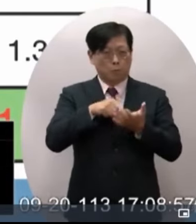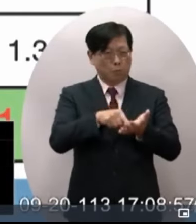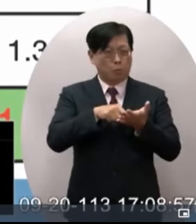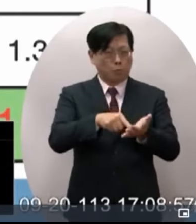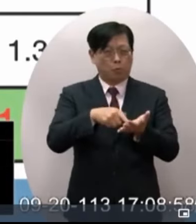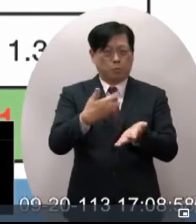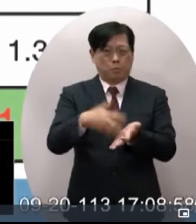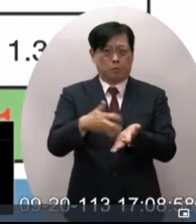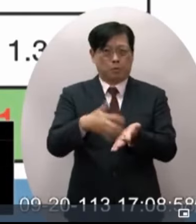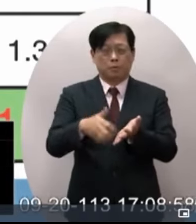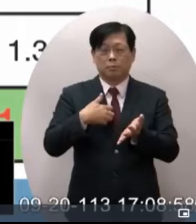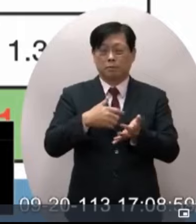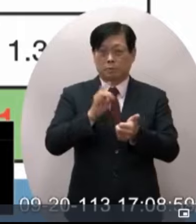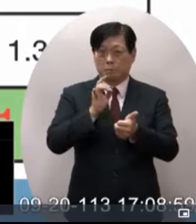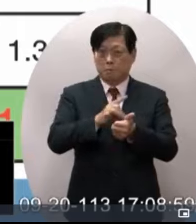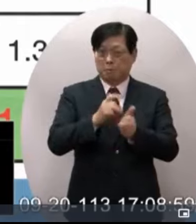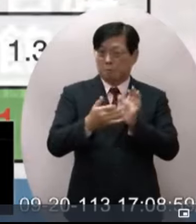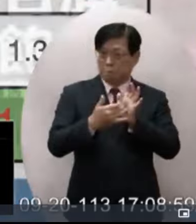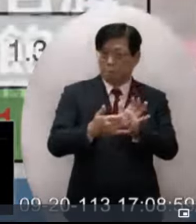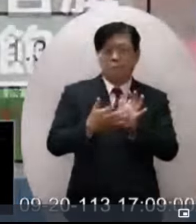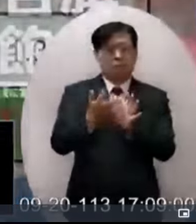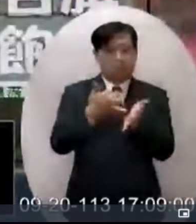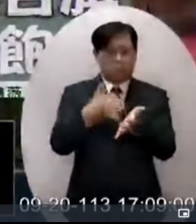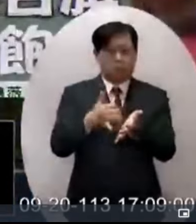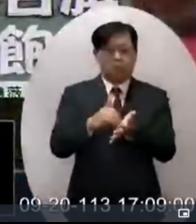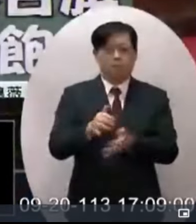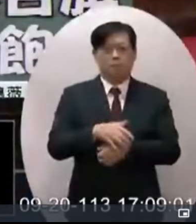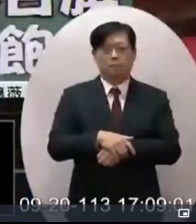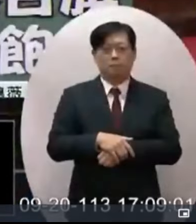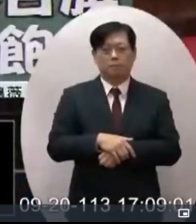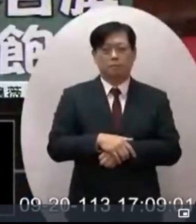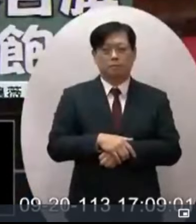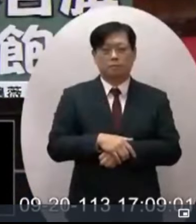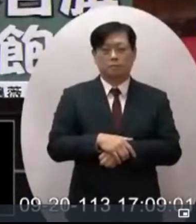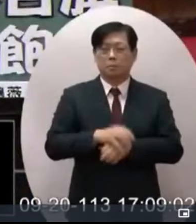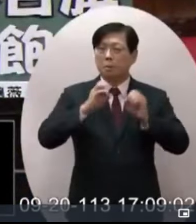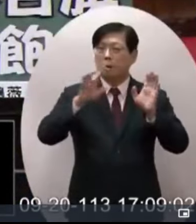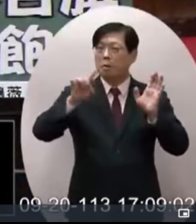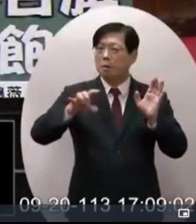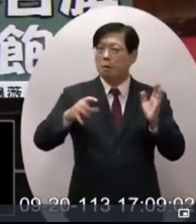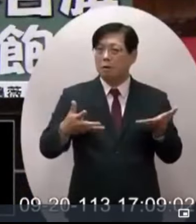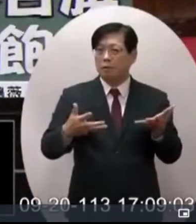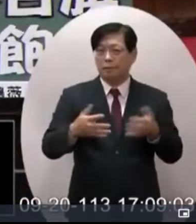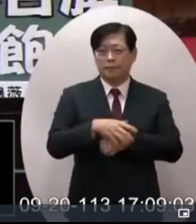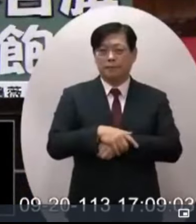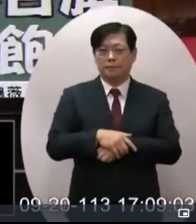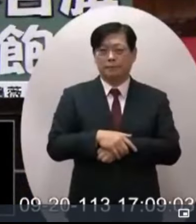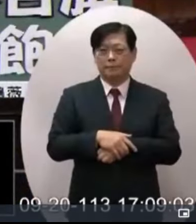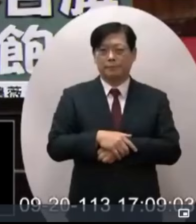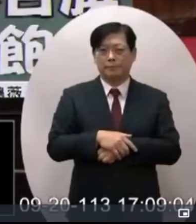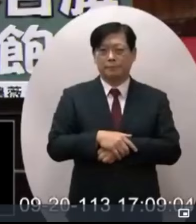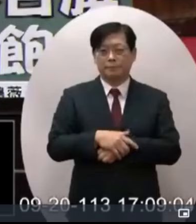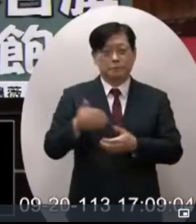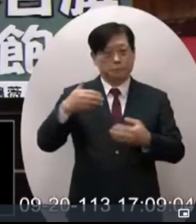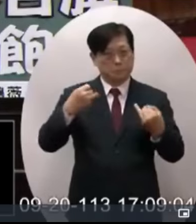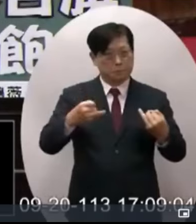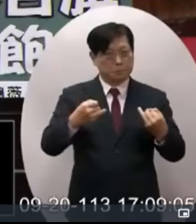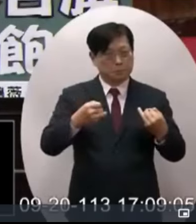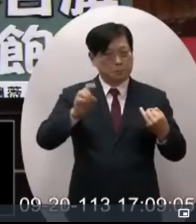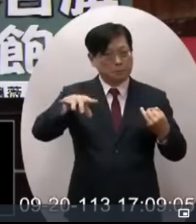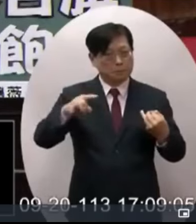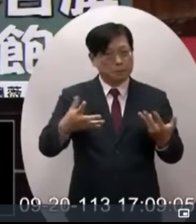么多的打诈的媒体宣传的预算，宣传到哪里去了？成果在哪